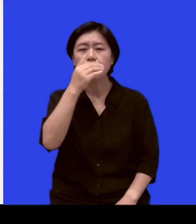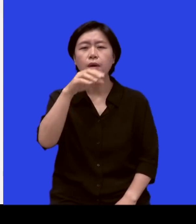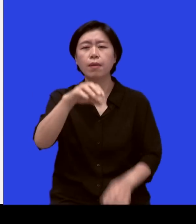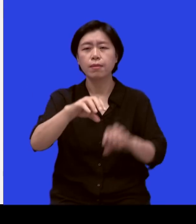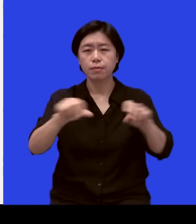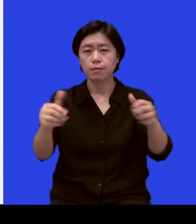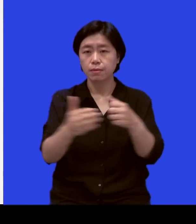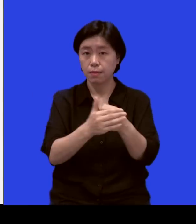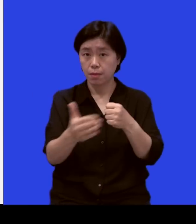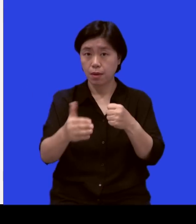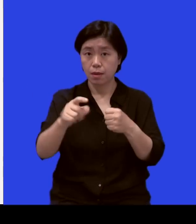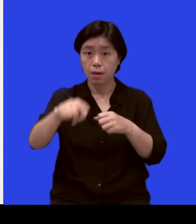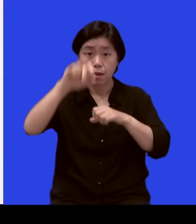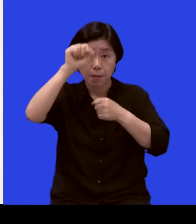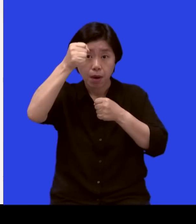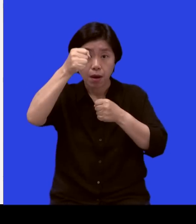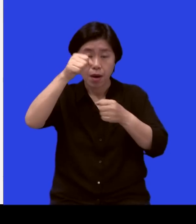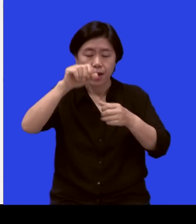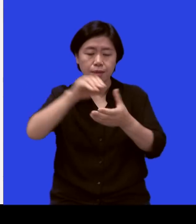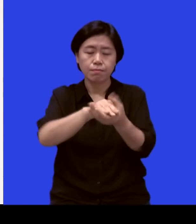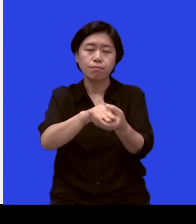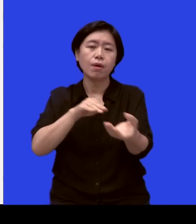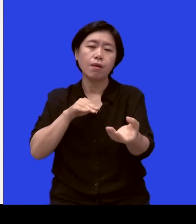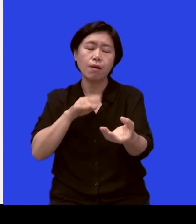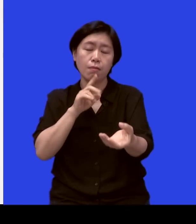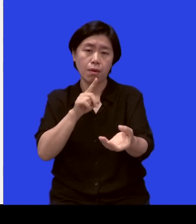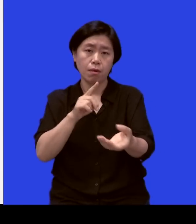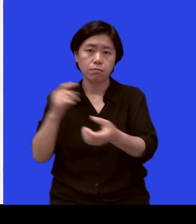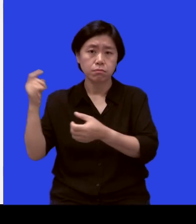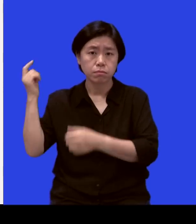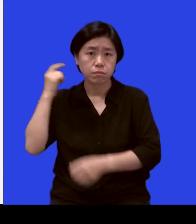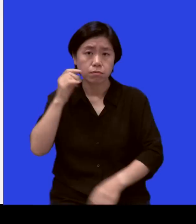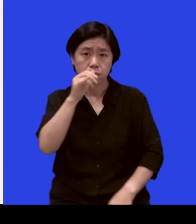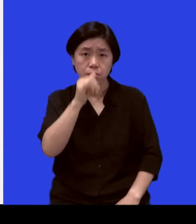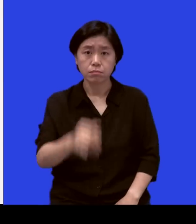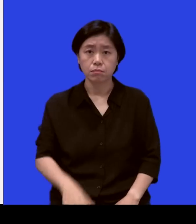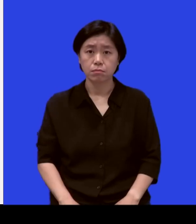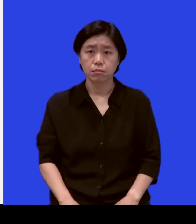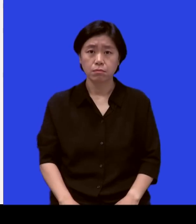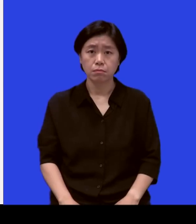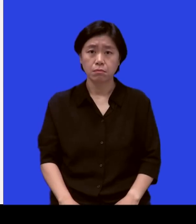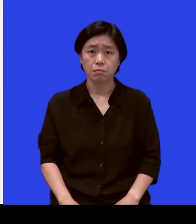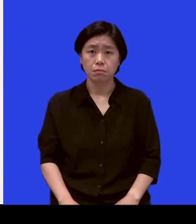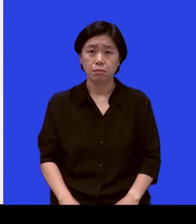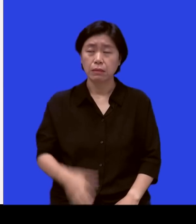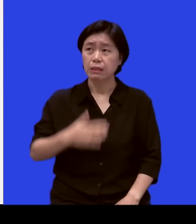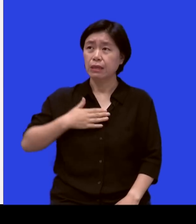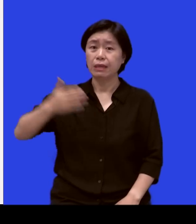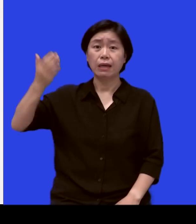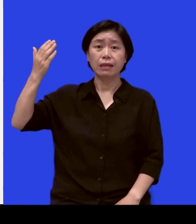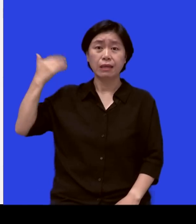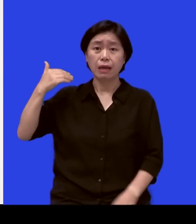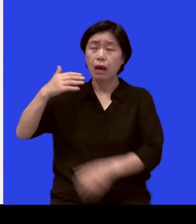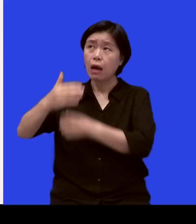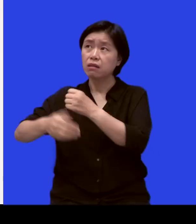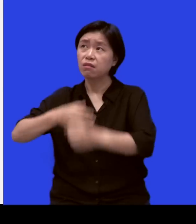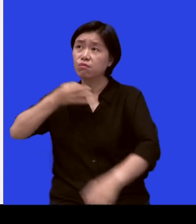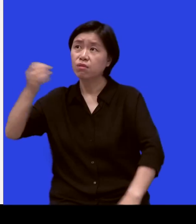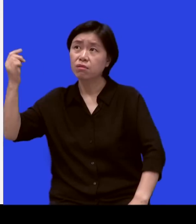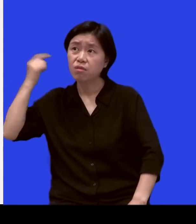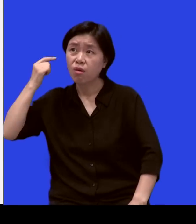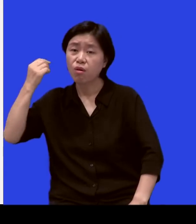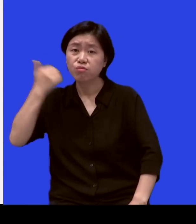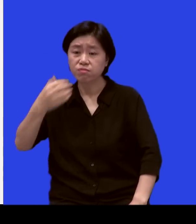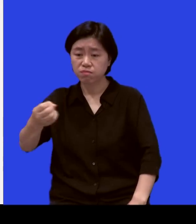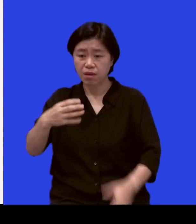벗으라. 모세가 했던 그 음성이 들리는 거예요. 그래서 이런 거는 나는 예전에는 미신처럼 생각해가지고 네. 이런